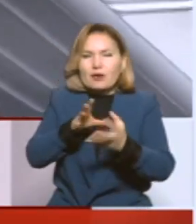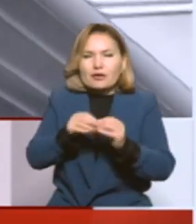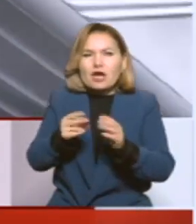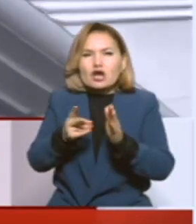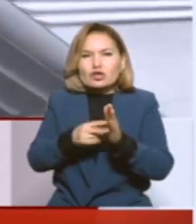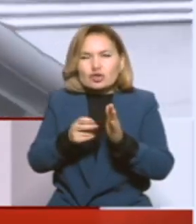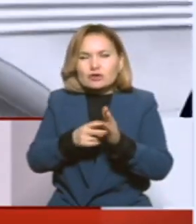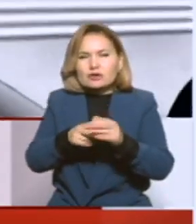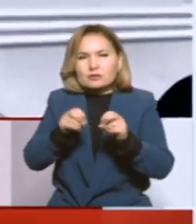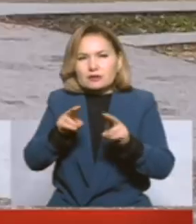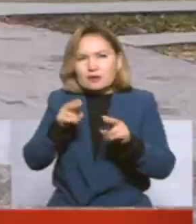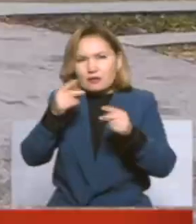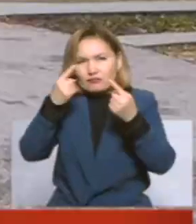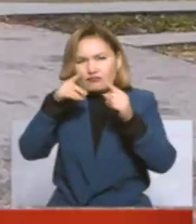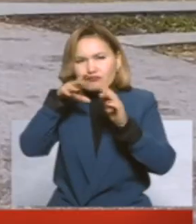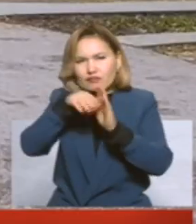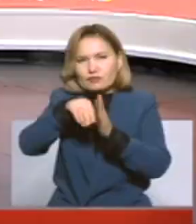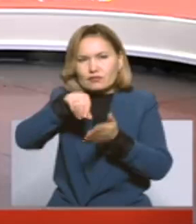маман тартылды.